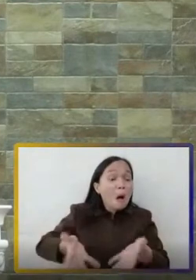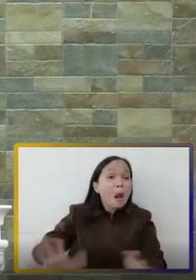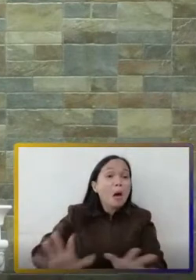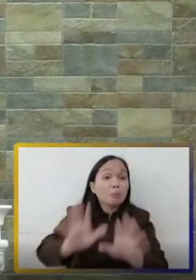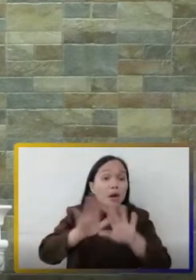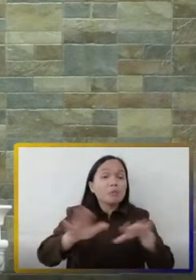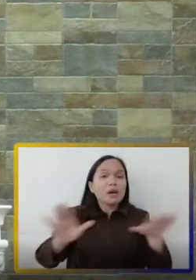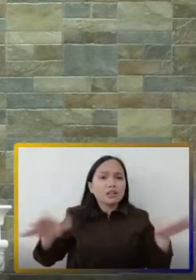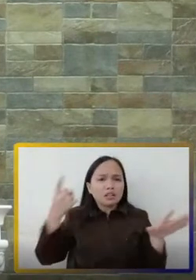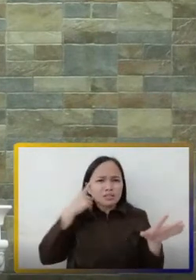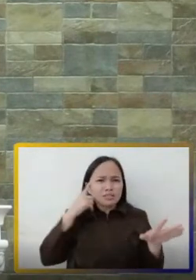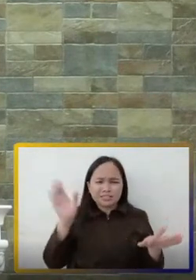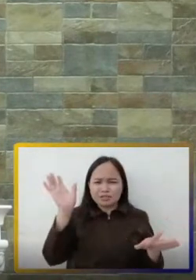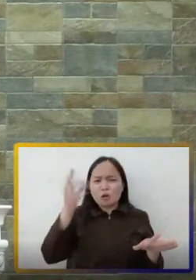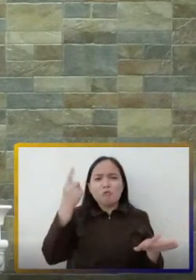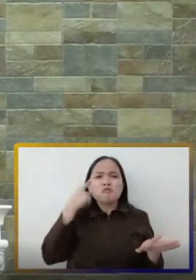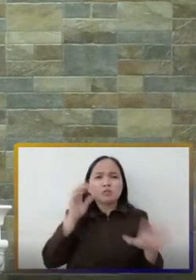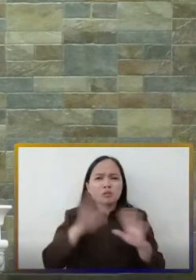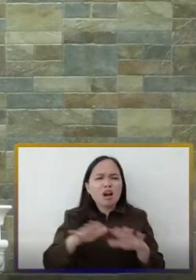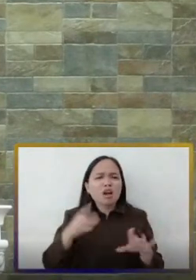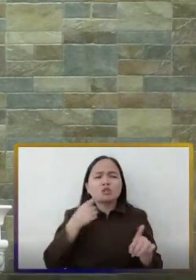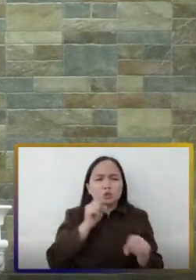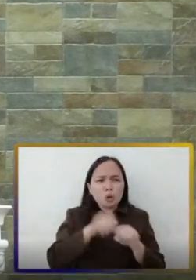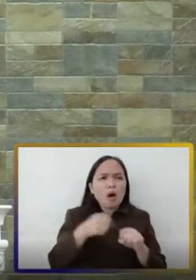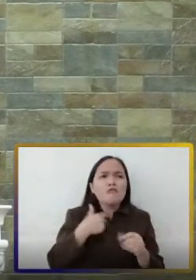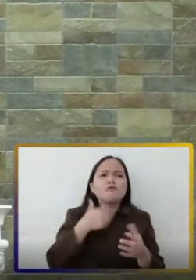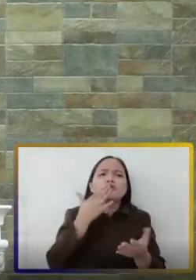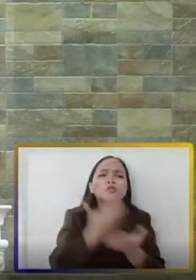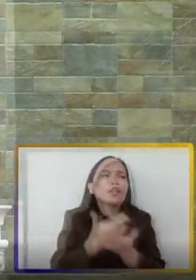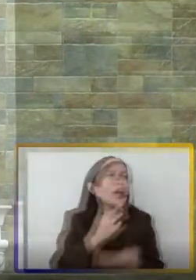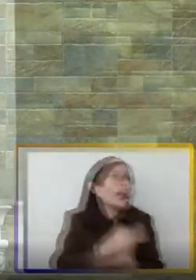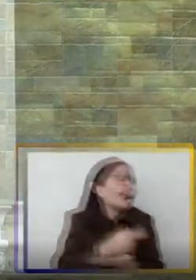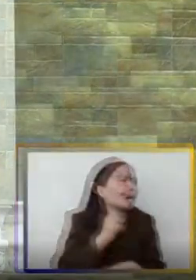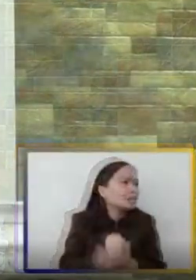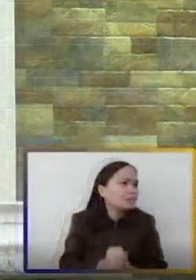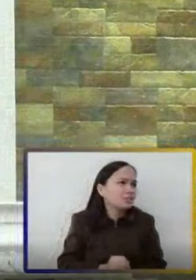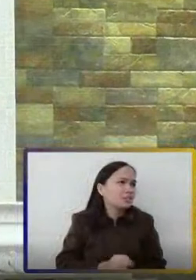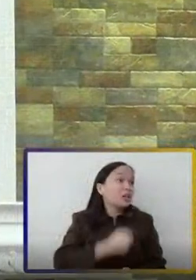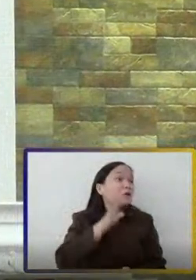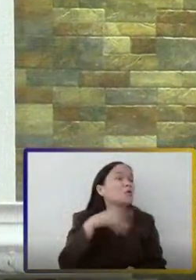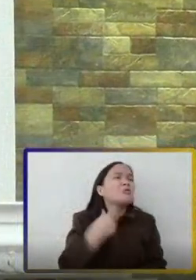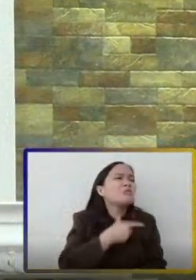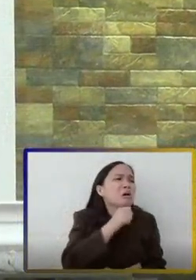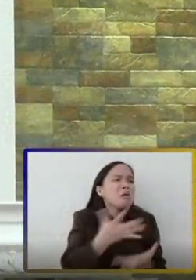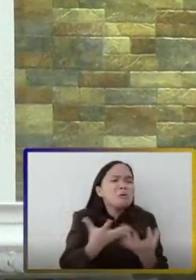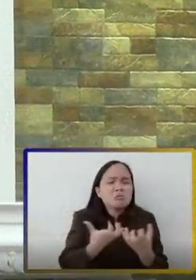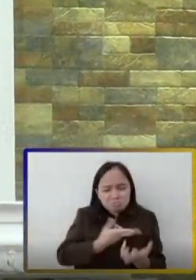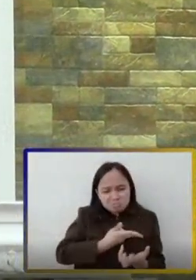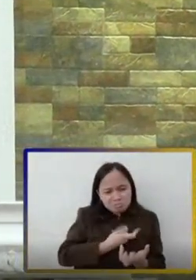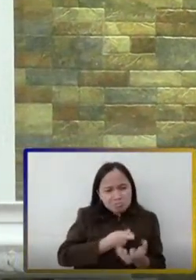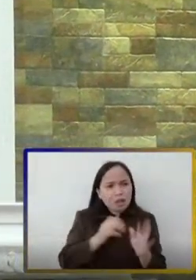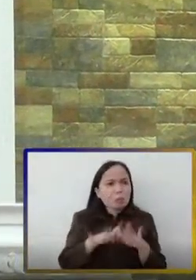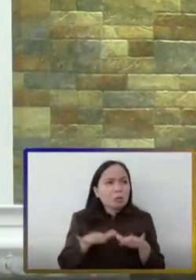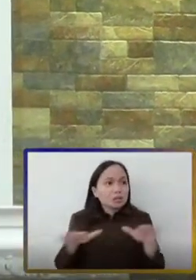ating siyempre para may maganda kaming relation. Ayaw natin na magtampo-tampo yung anak natin